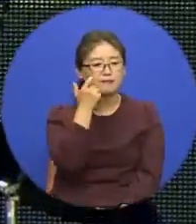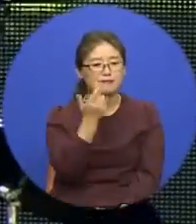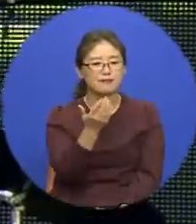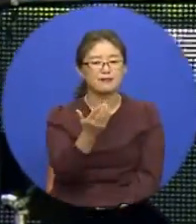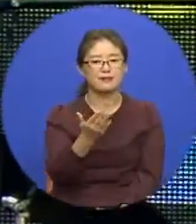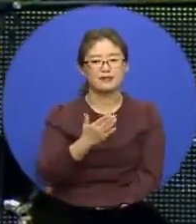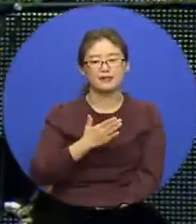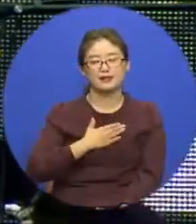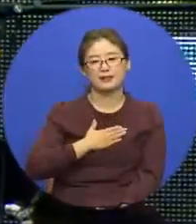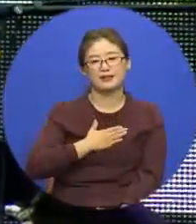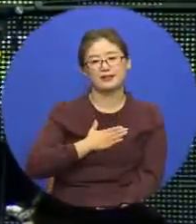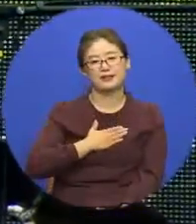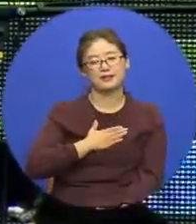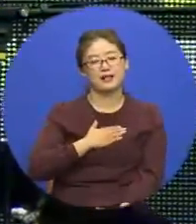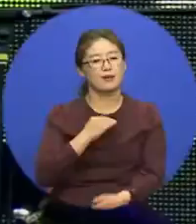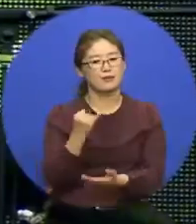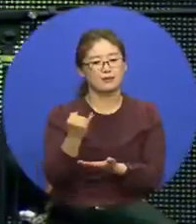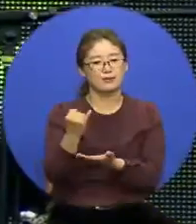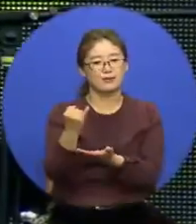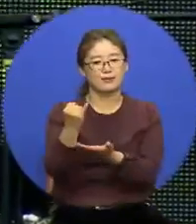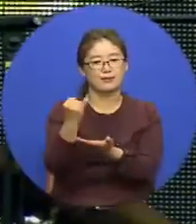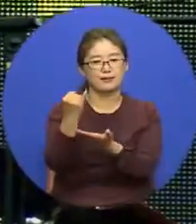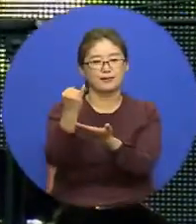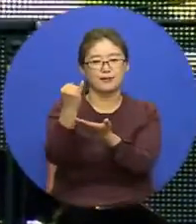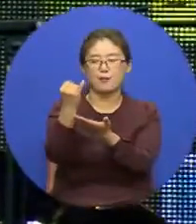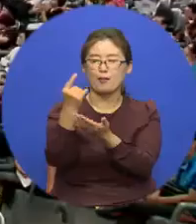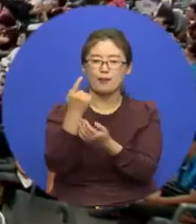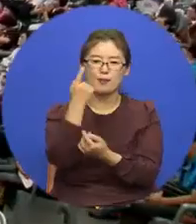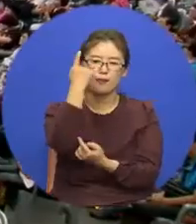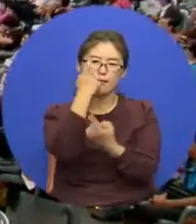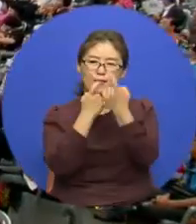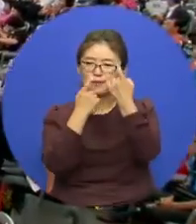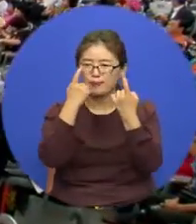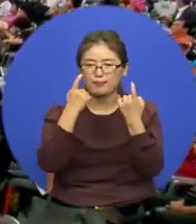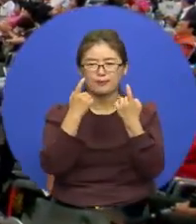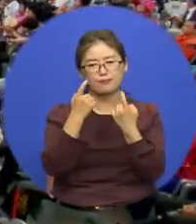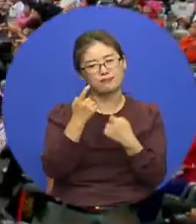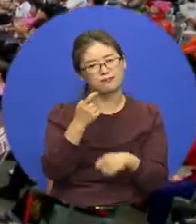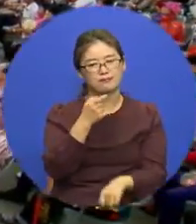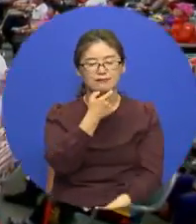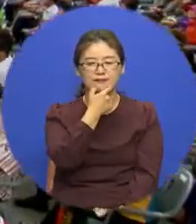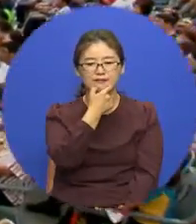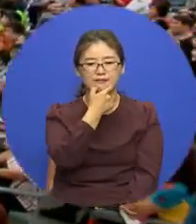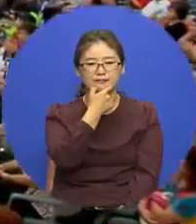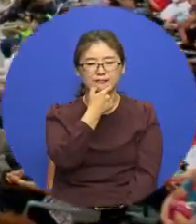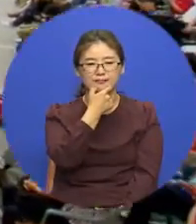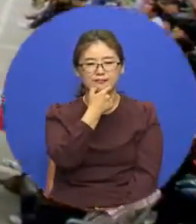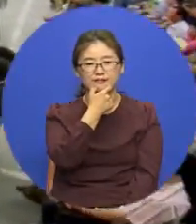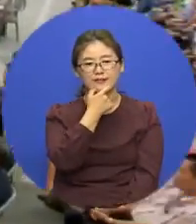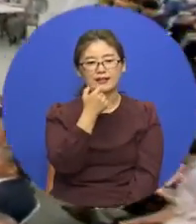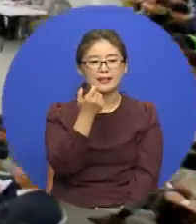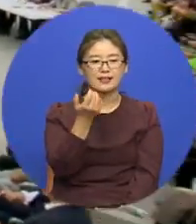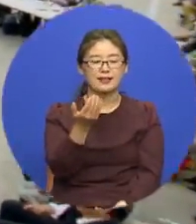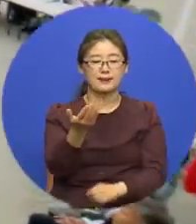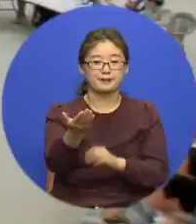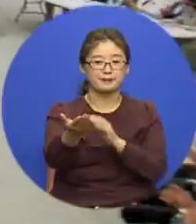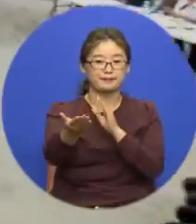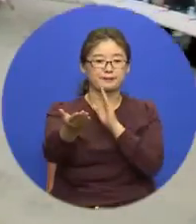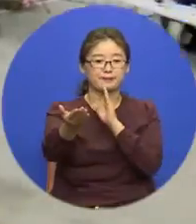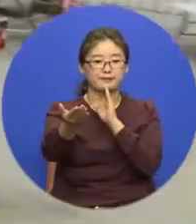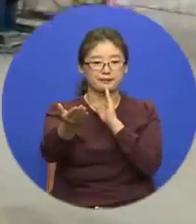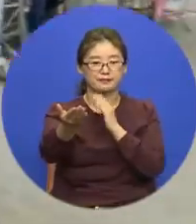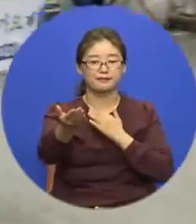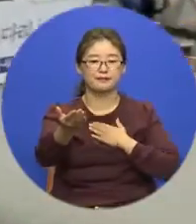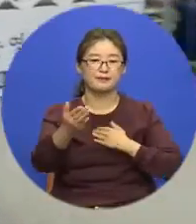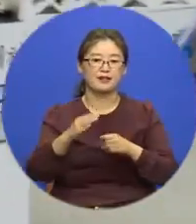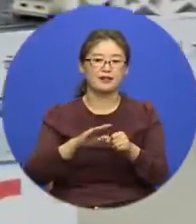나의 모나리자 모나리자 이런 표정은 싫어. 정년 기다린